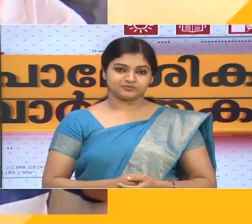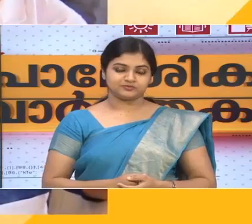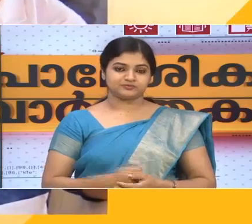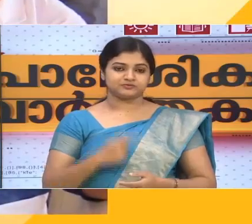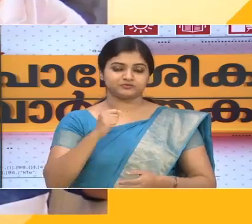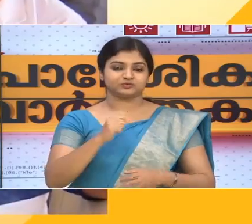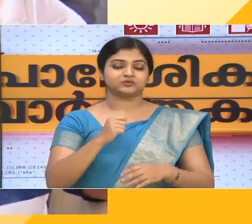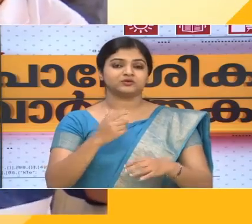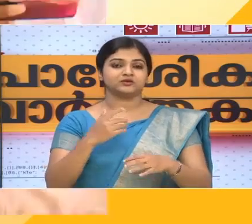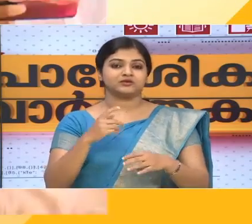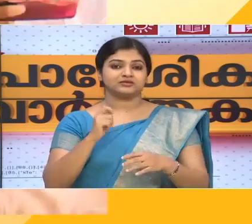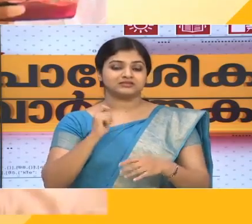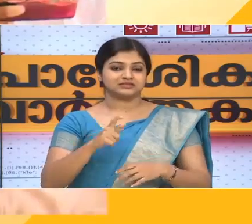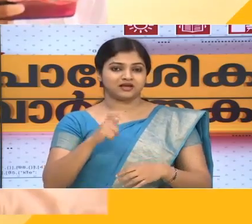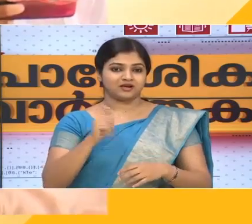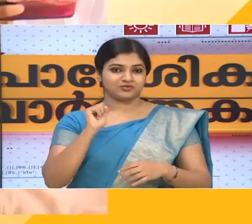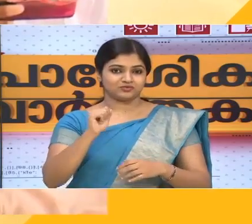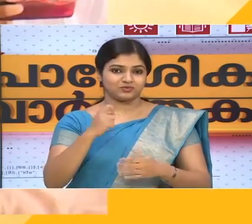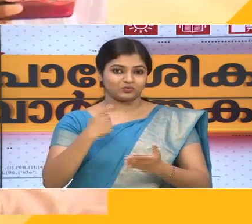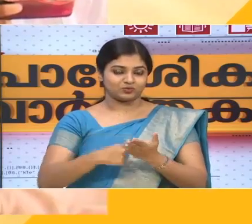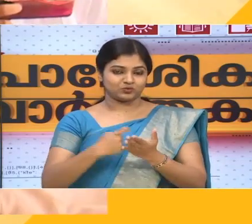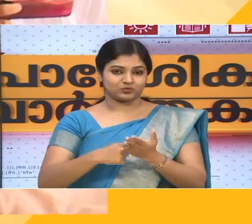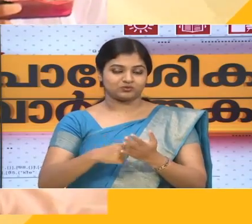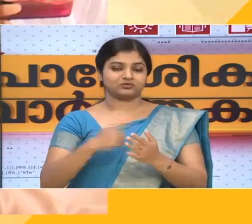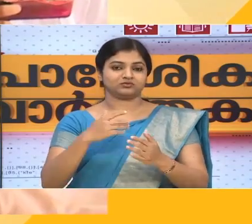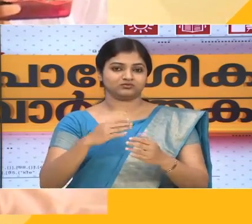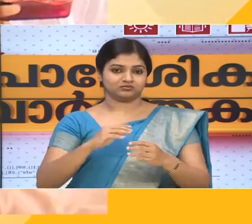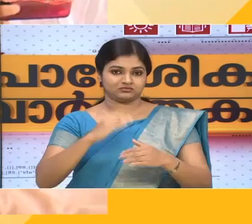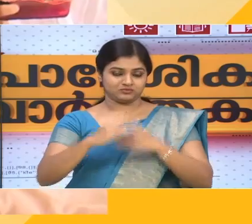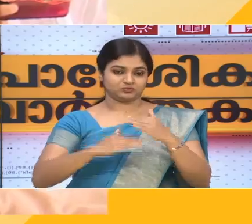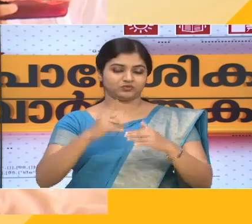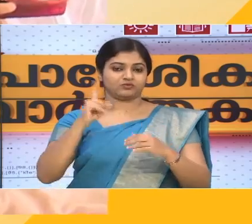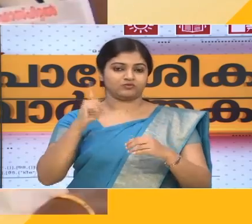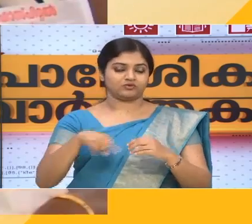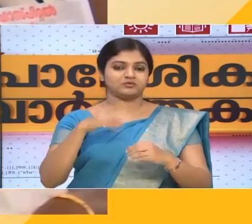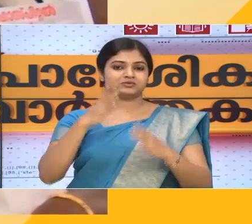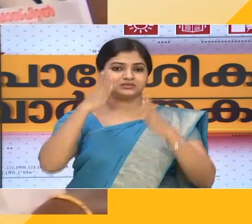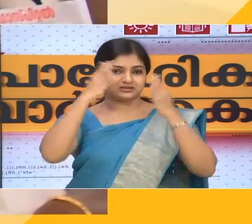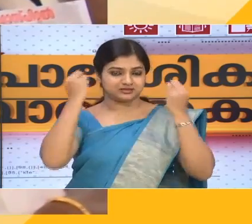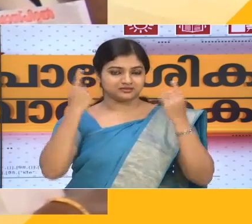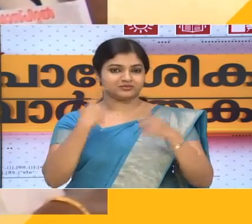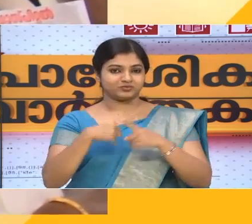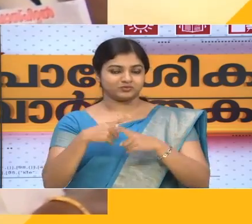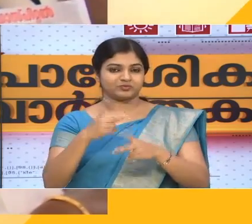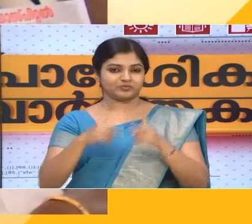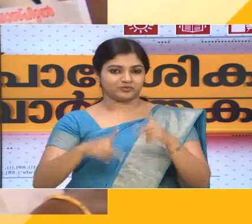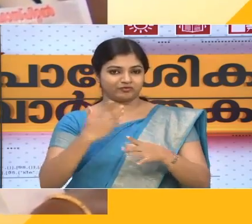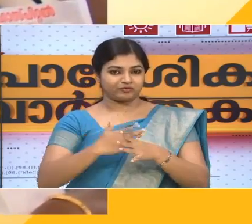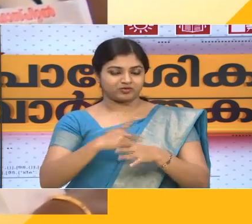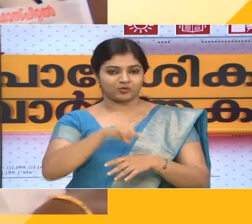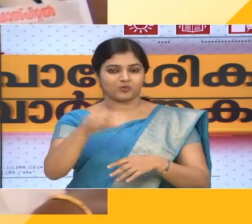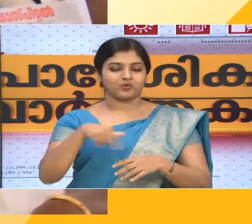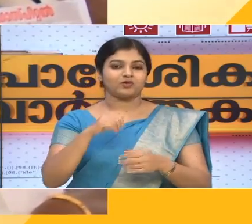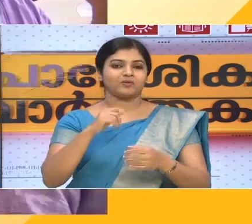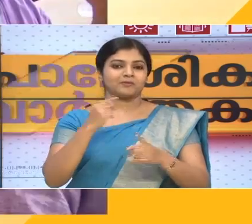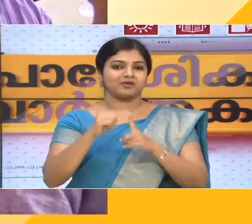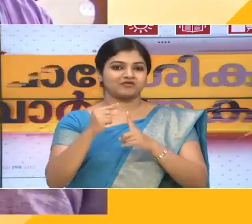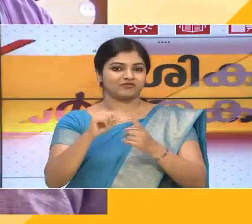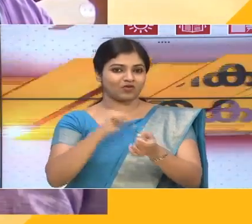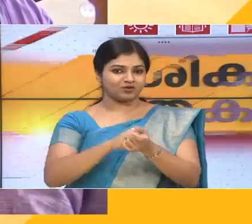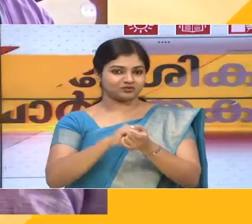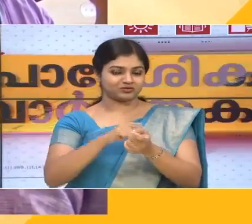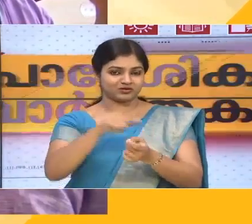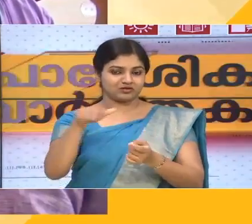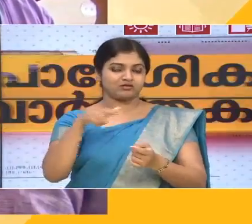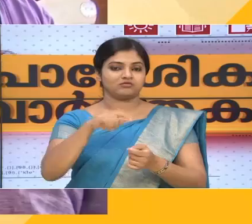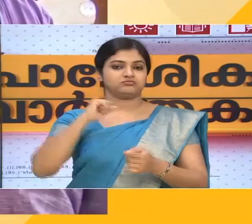സേവന വേതന വ്യവസ്ഥ പരിഷ്കരിക്കണമെന്നാവശ്യപ്പെട്ടാണ് സ്വകാര്യ ആശുപത്രികളിലെ നഴ്സുമാരടക്കമുള്ള ജീവനക്കാർ സമരം ആരംഭിച്ചിരിക്കുന്നത്. കോടതി ഉത്തരവുണ്ടായിട്ടും